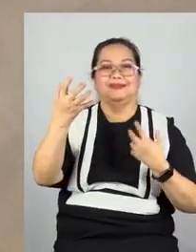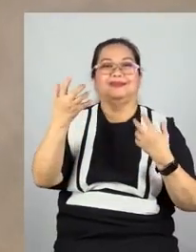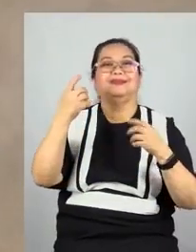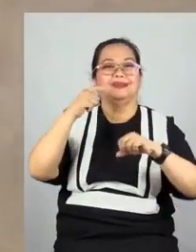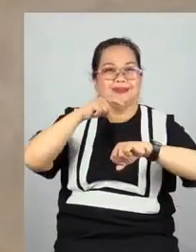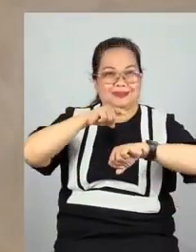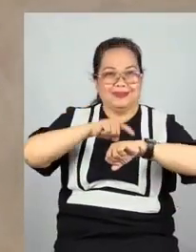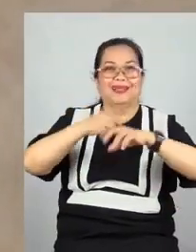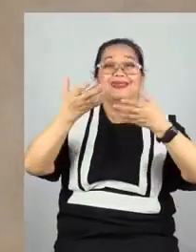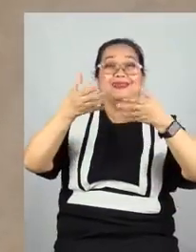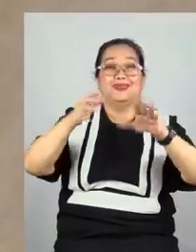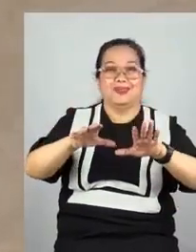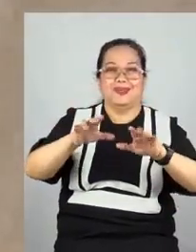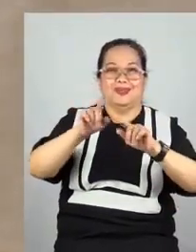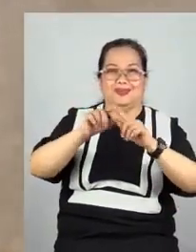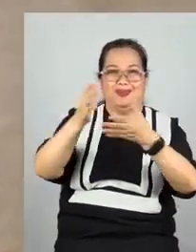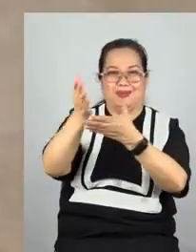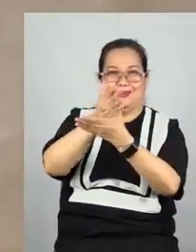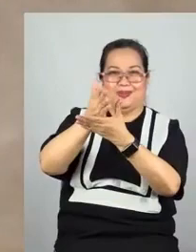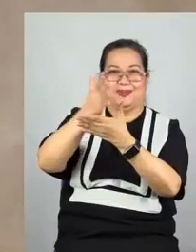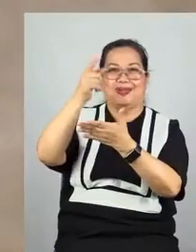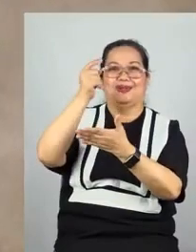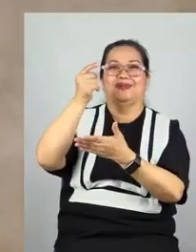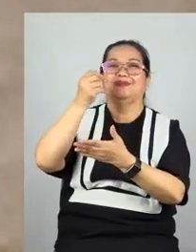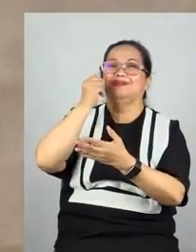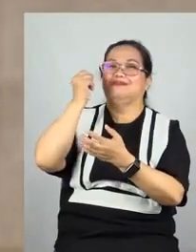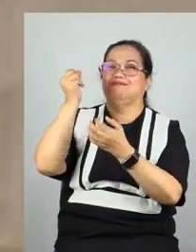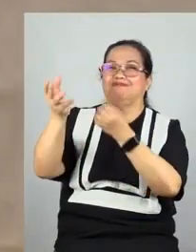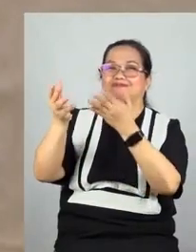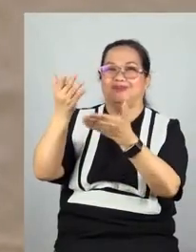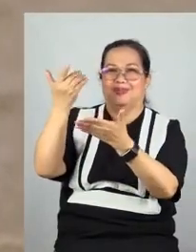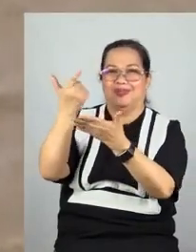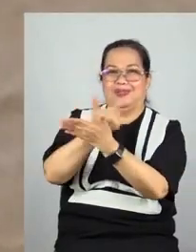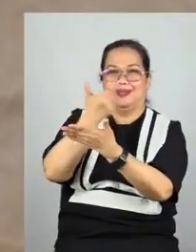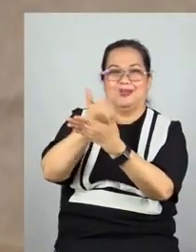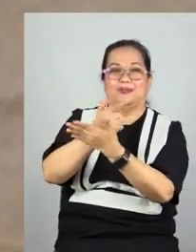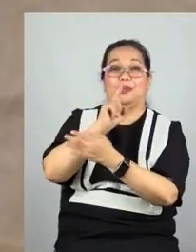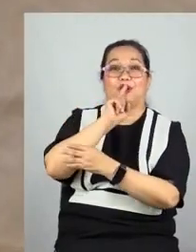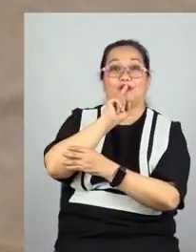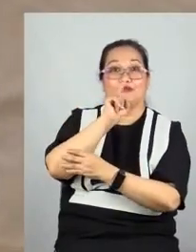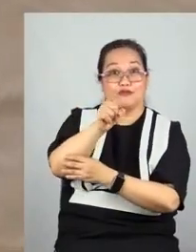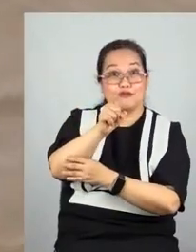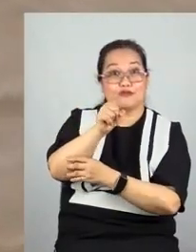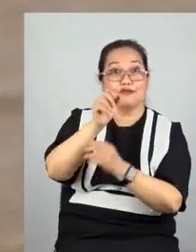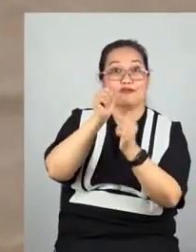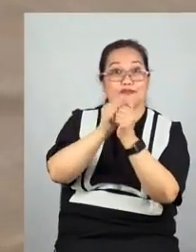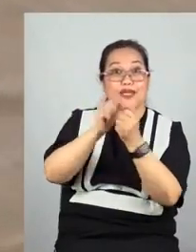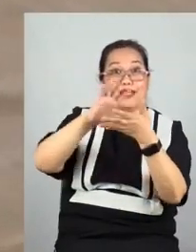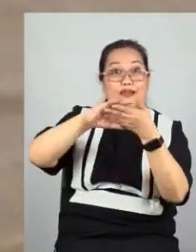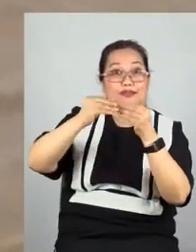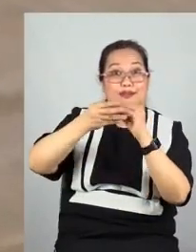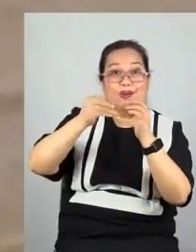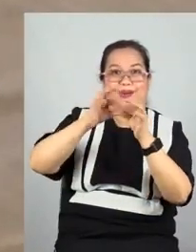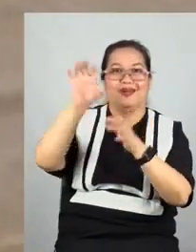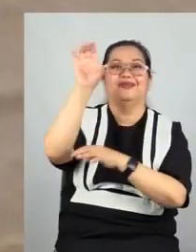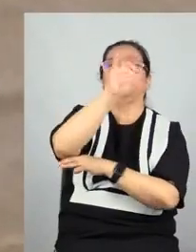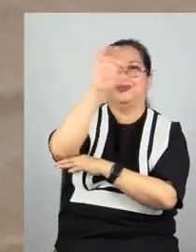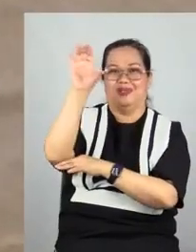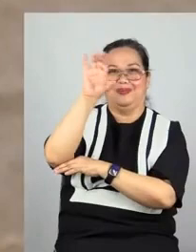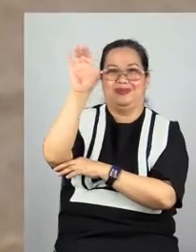pagkakataon na ibahagi sa Kanya ang tunay na kwento ng